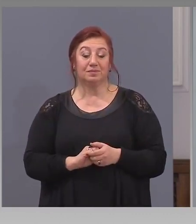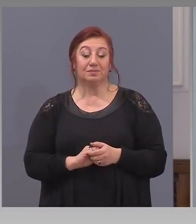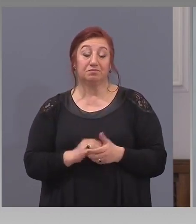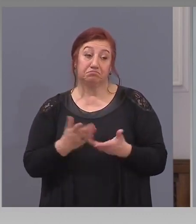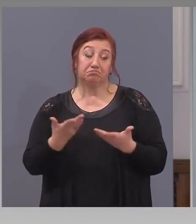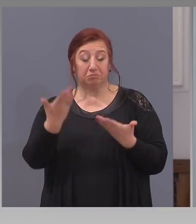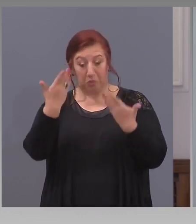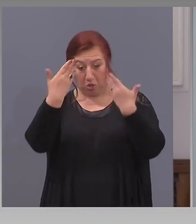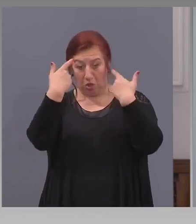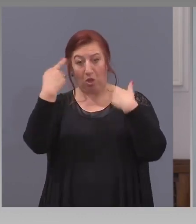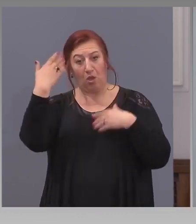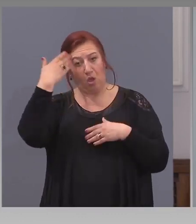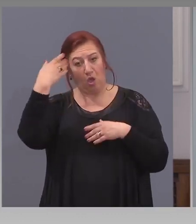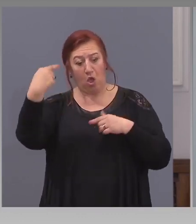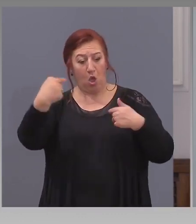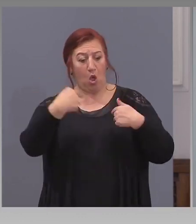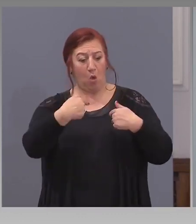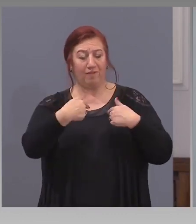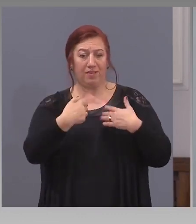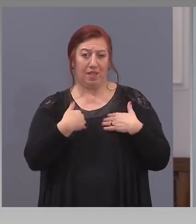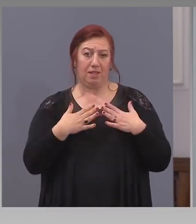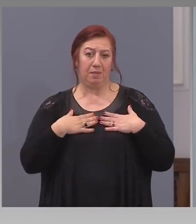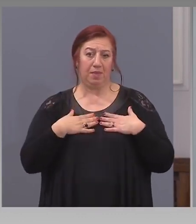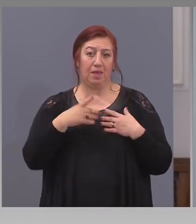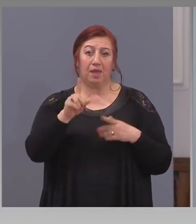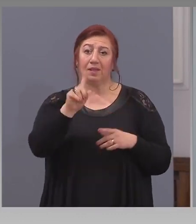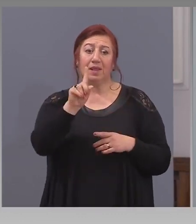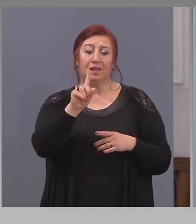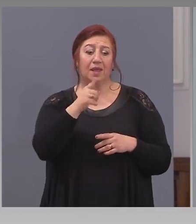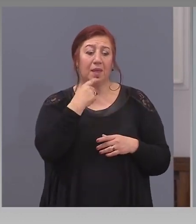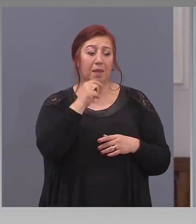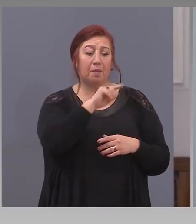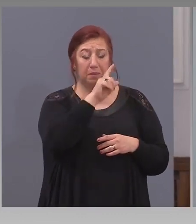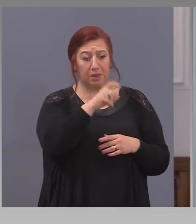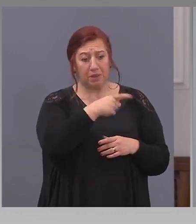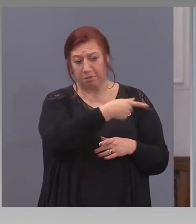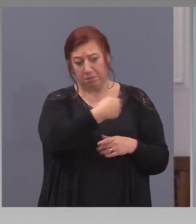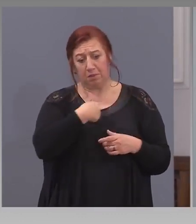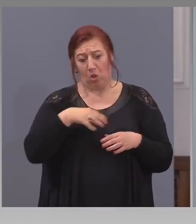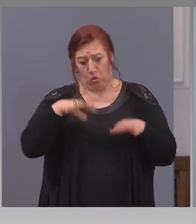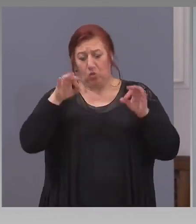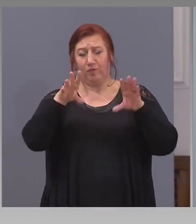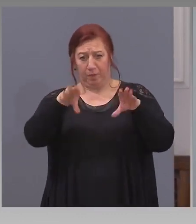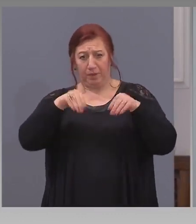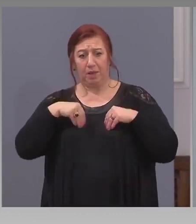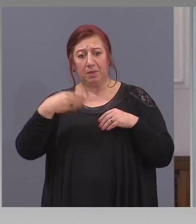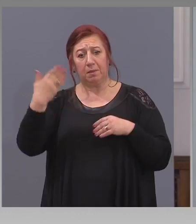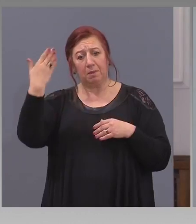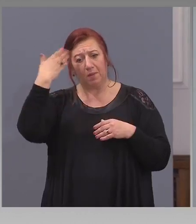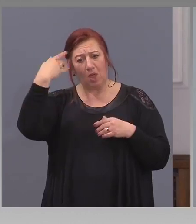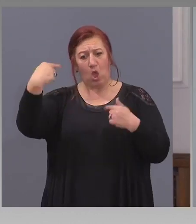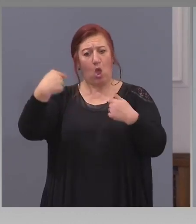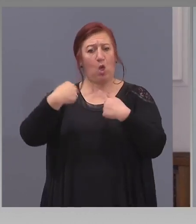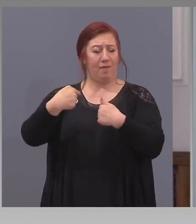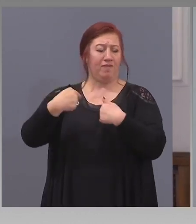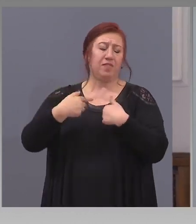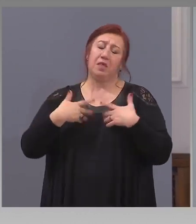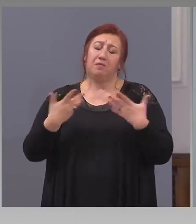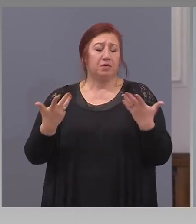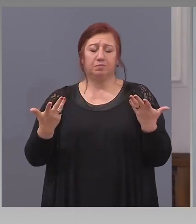Обвинете ме. Питам ви, не ви обвинявам. Не бе, обвинете ме, кажете вие. Аз, ето,